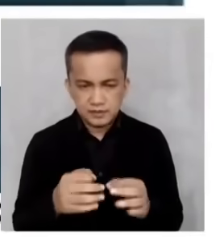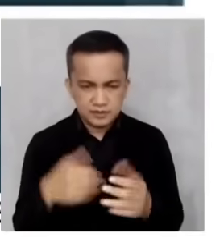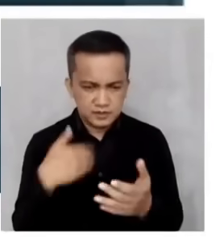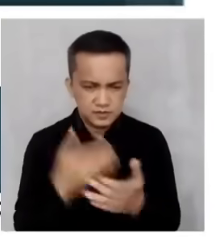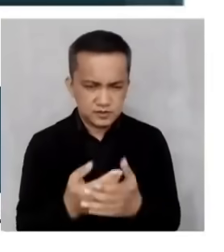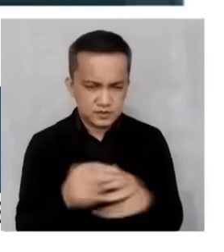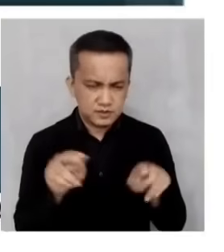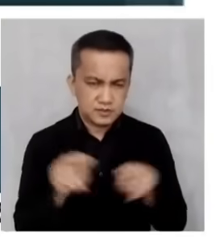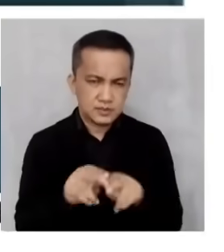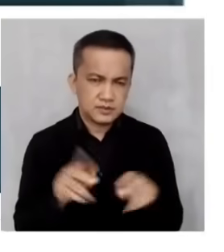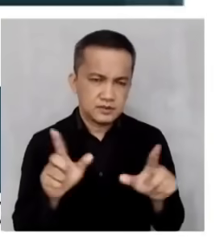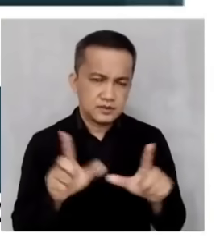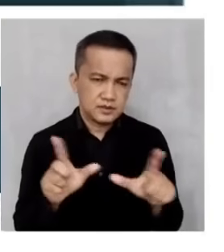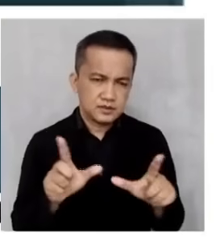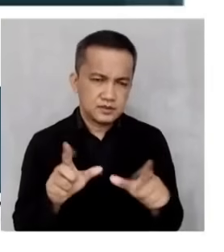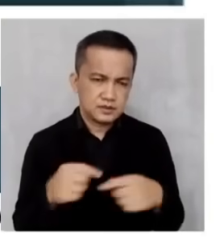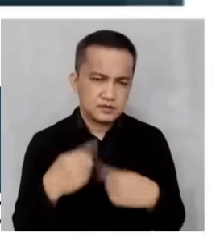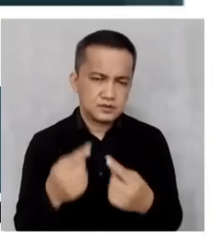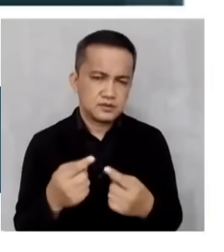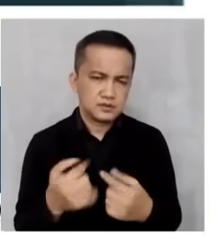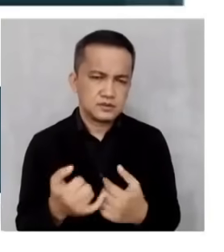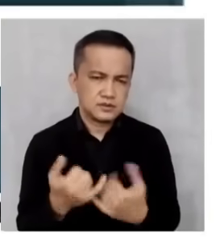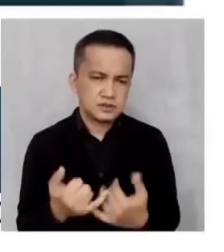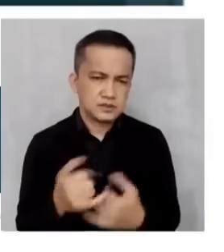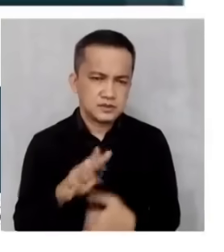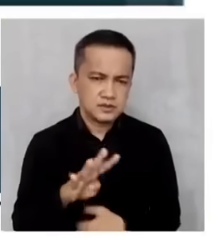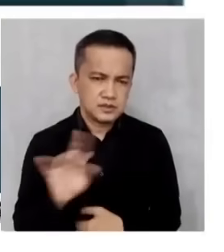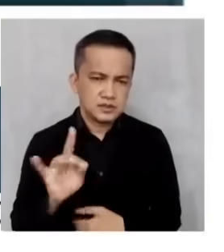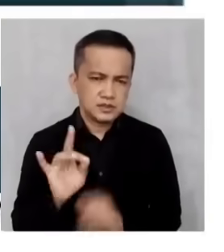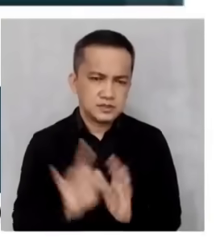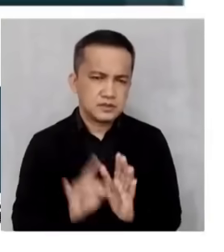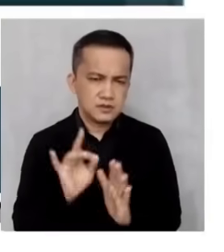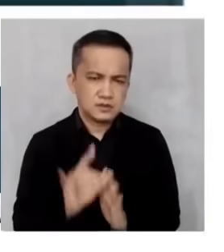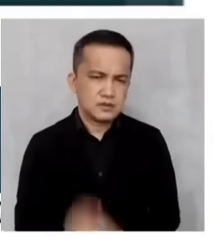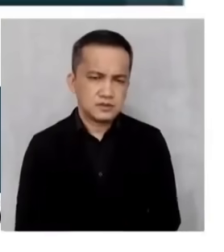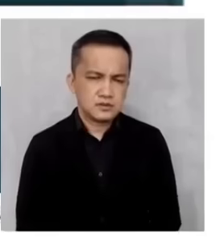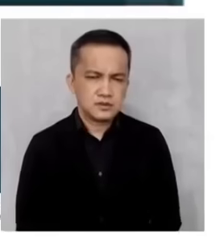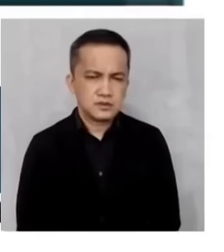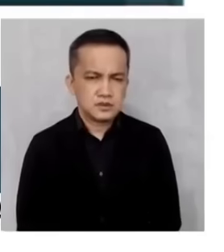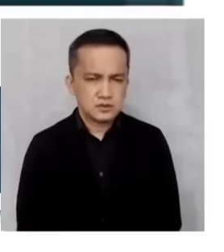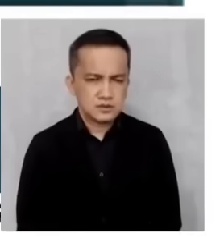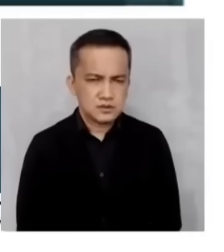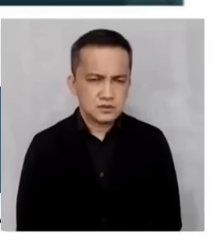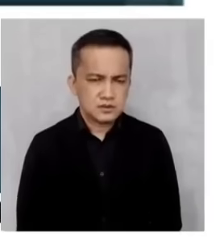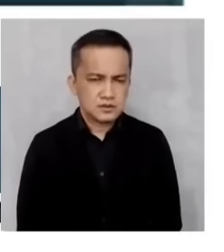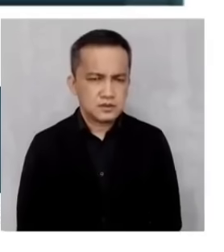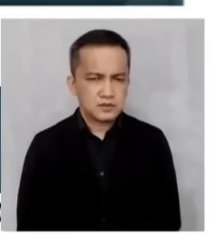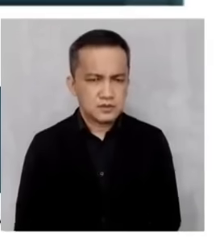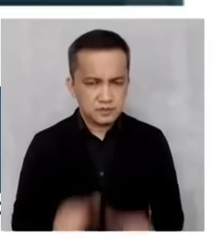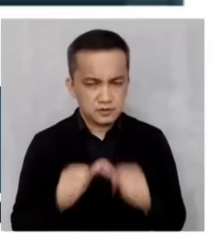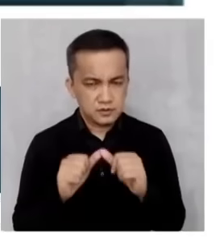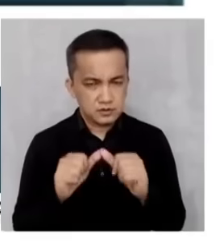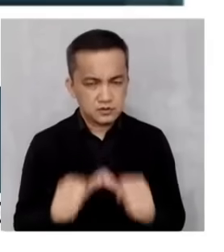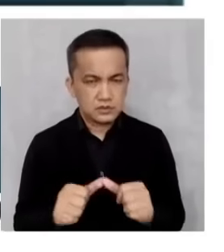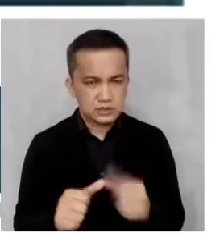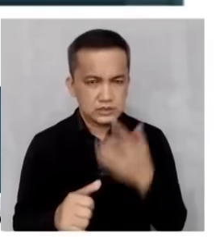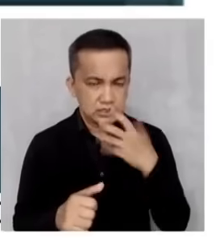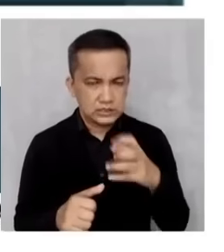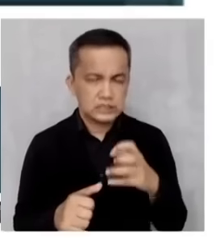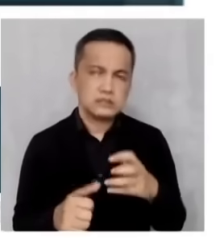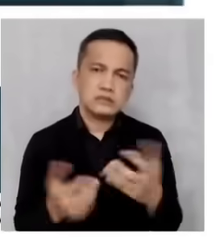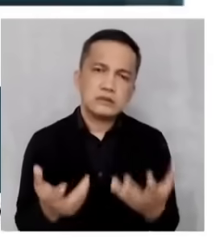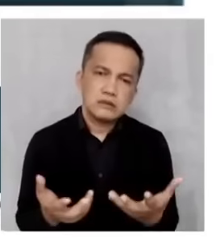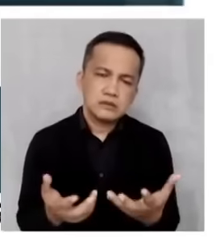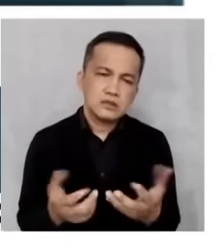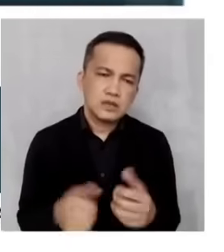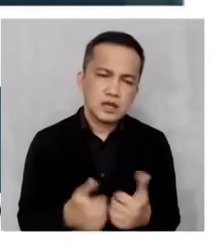normal level within the next 48 hours, no? Gaan at pero magpatuloy na naman ang init ng panahon,